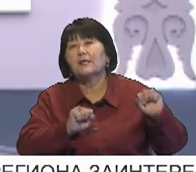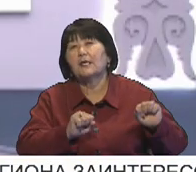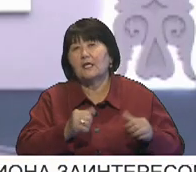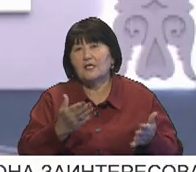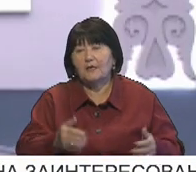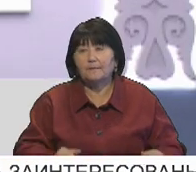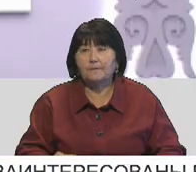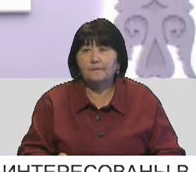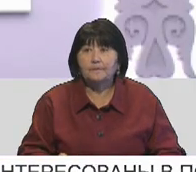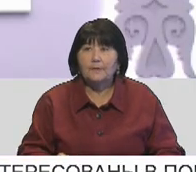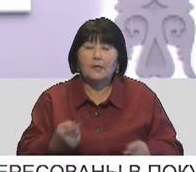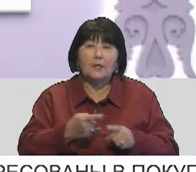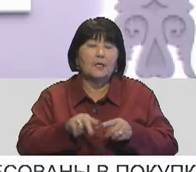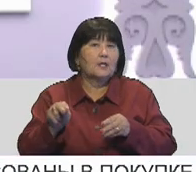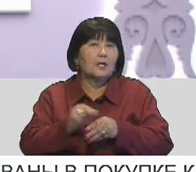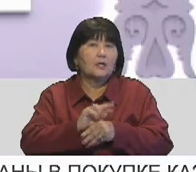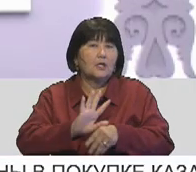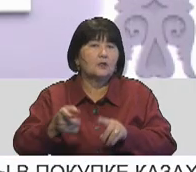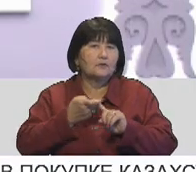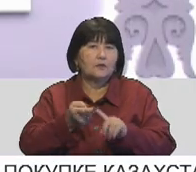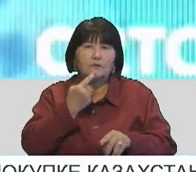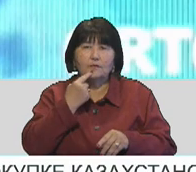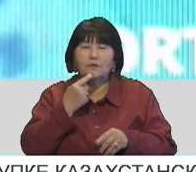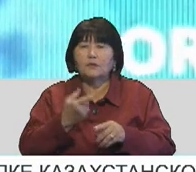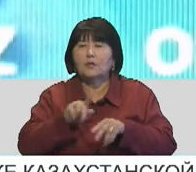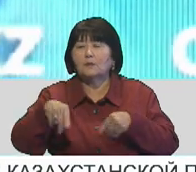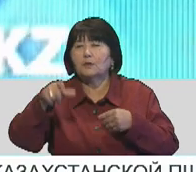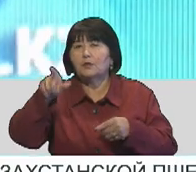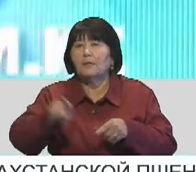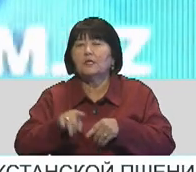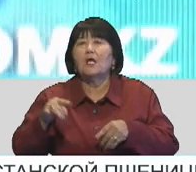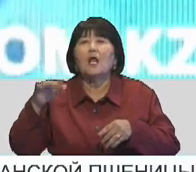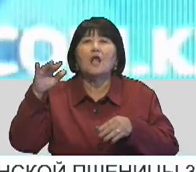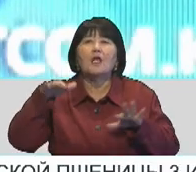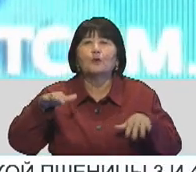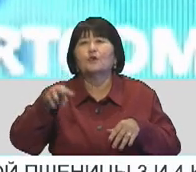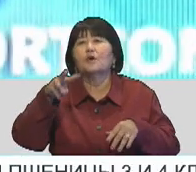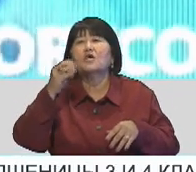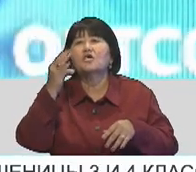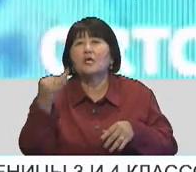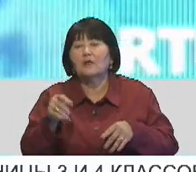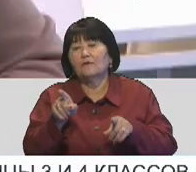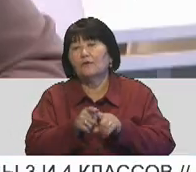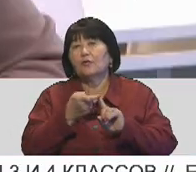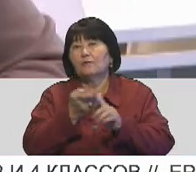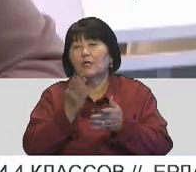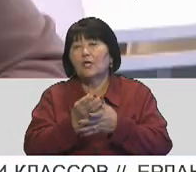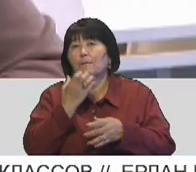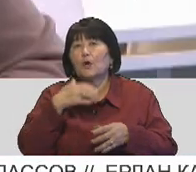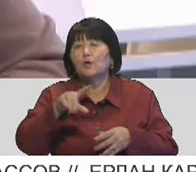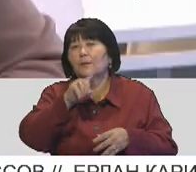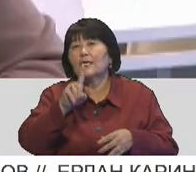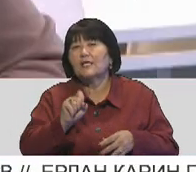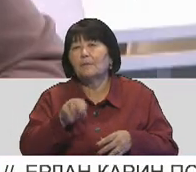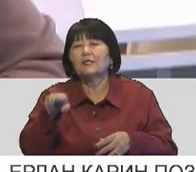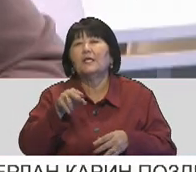Здравоохранения это неизлечимый вирус который передаётся человеку от летучих мышей природными очагами данного вируса являются Южная Западная и